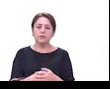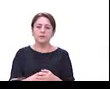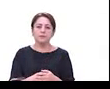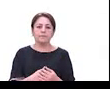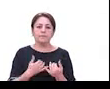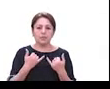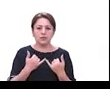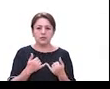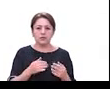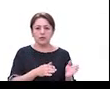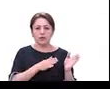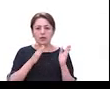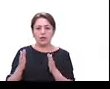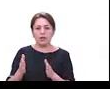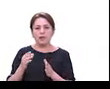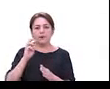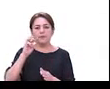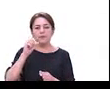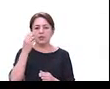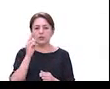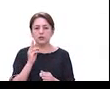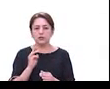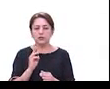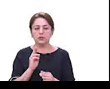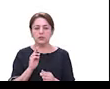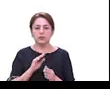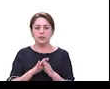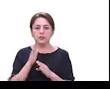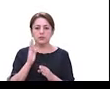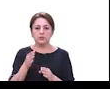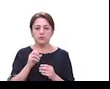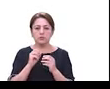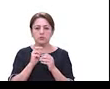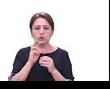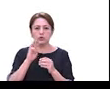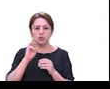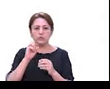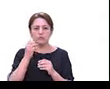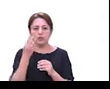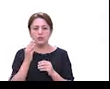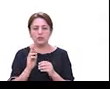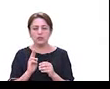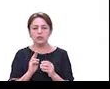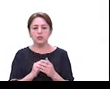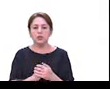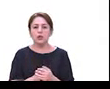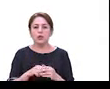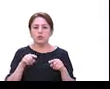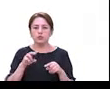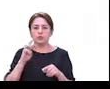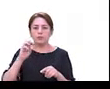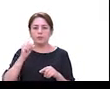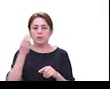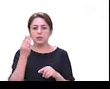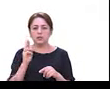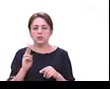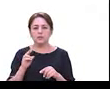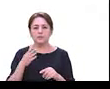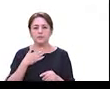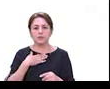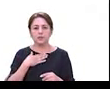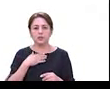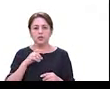Endi esa keyingi mashqqa o'tamiz. Demak, 12-chi mashq. Ushbu mashqda